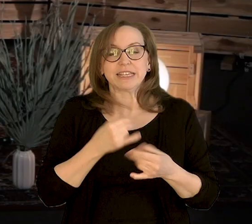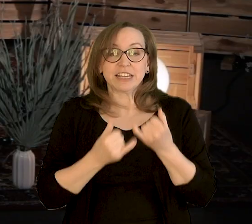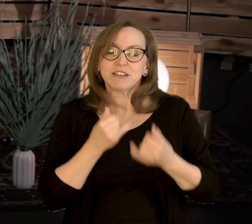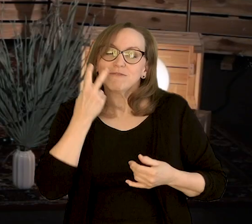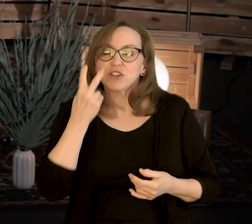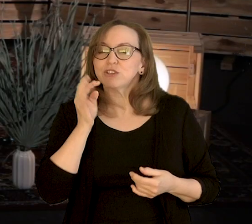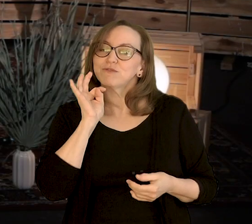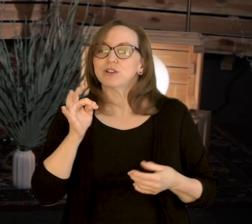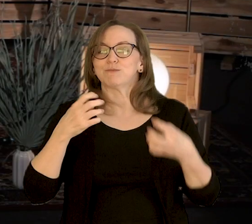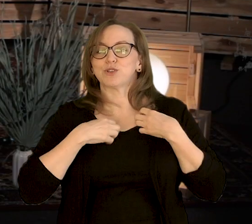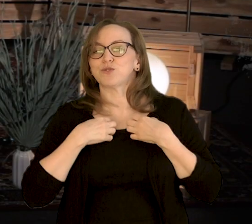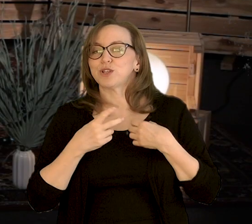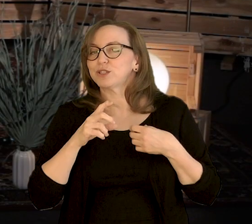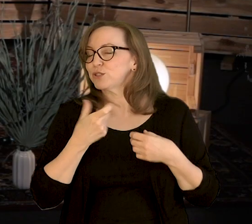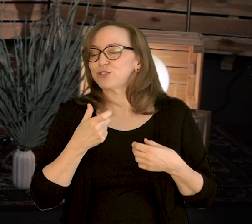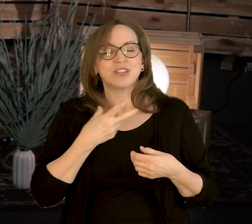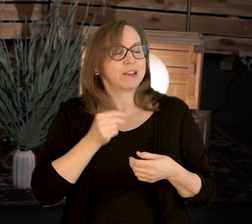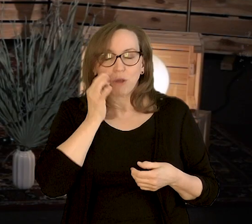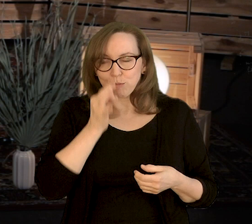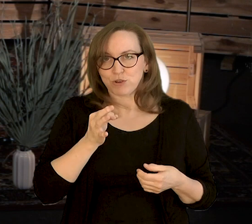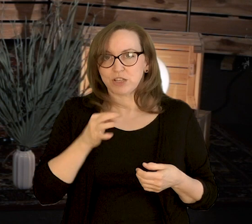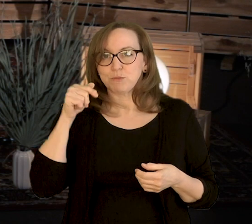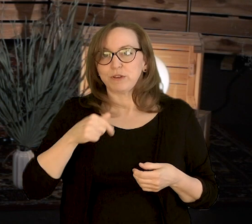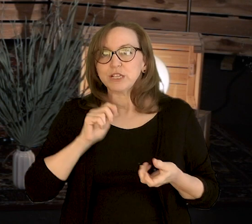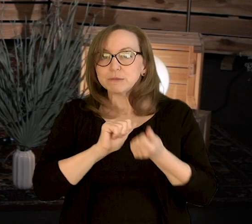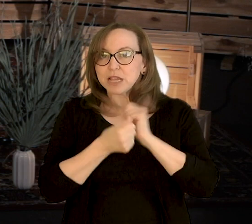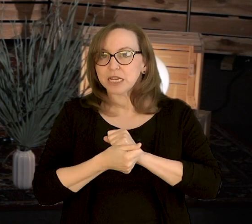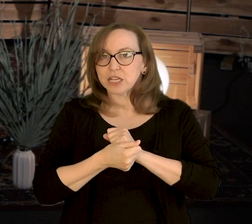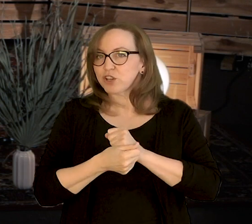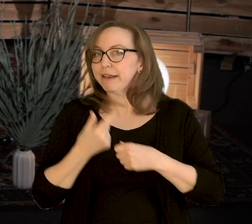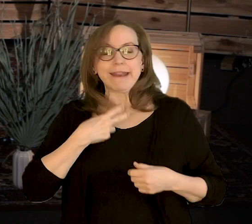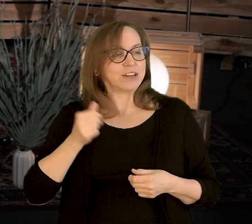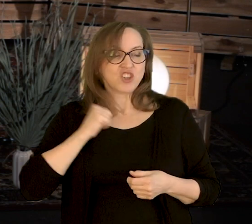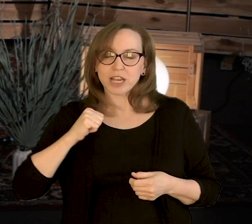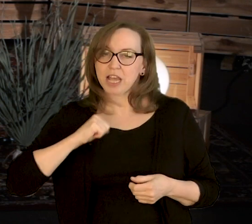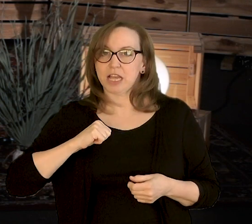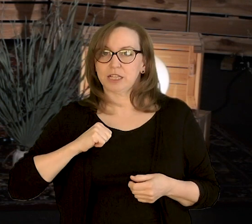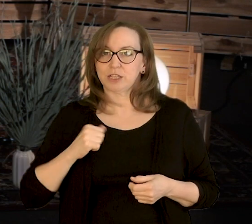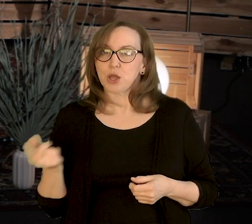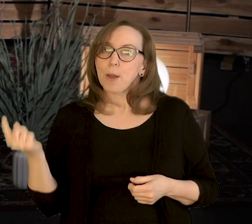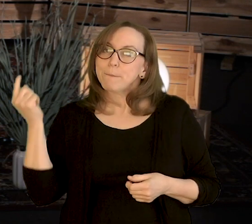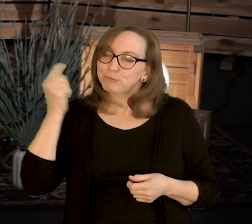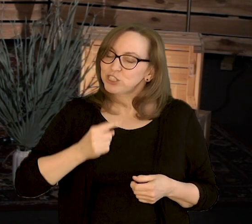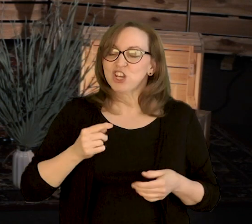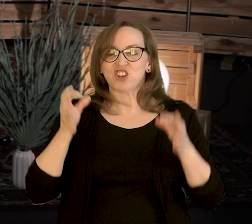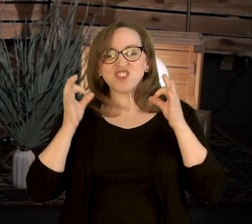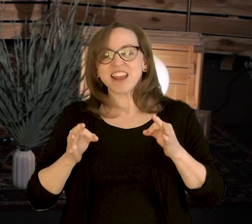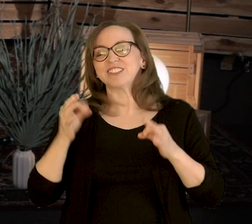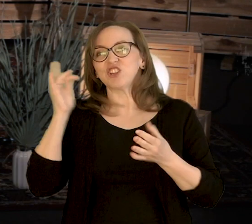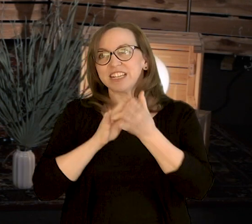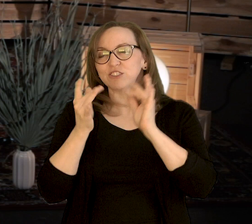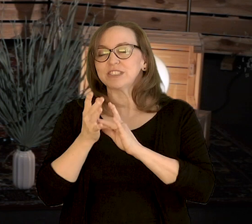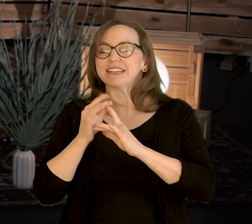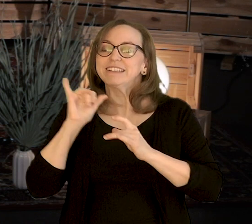nie tak, że coś potrzebuje się zmienić, nie czekaj, ale przyjdź do Jezusa takim, jakim jesteś. On